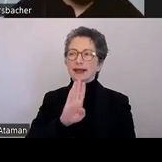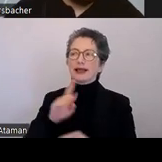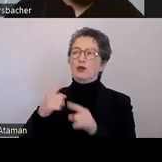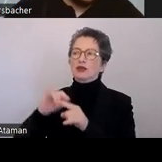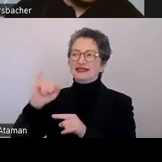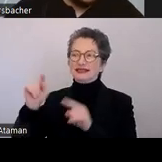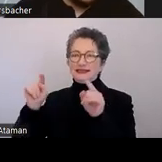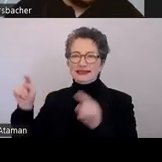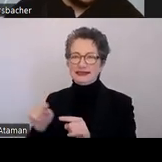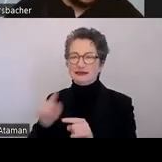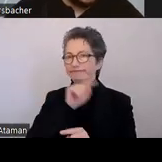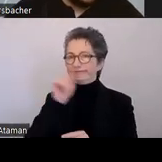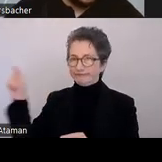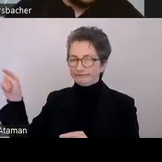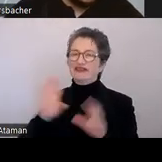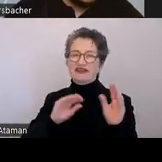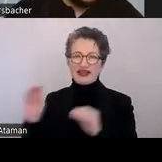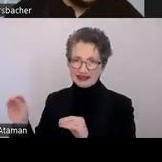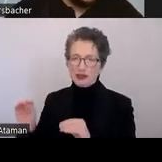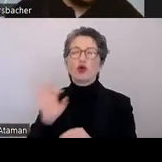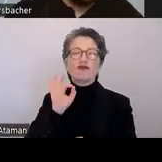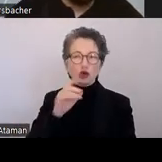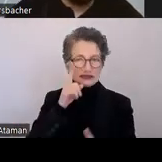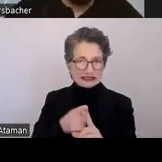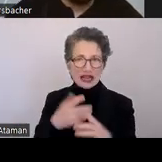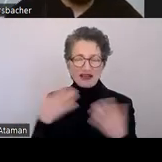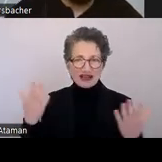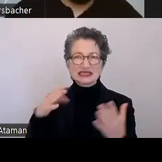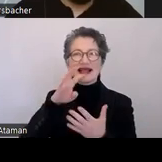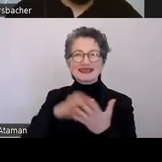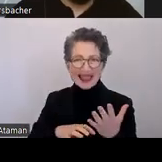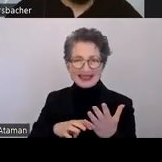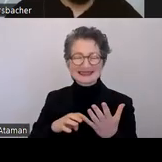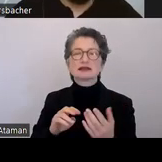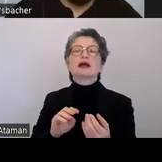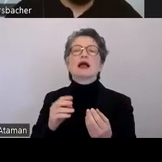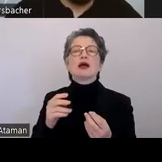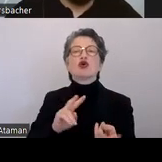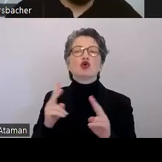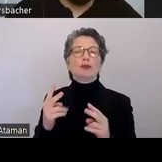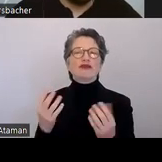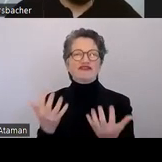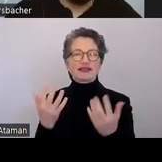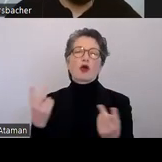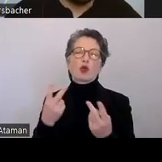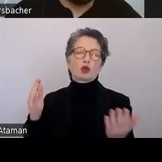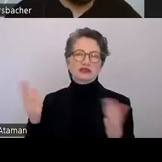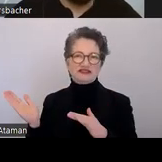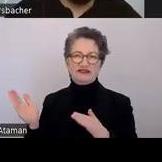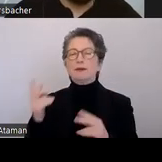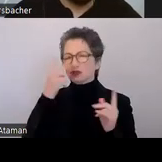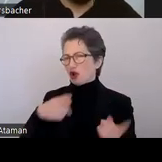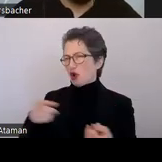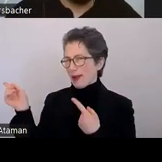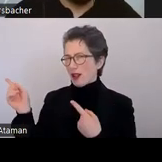Der Hintergrund da, ich zeige es dir doch direkt mal in einem Beispiel. Ich bin jetzt auf der Seite von Fluchtraum Bremen. Und mach mal